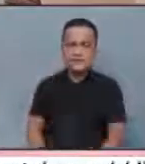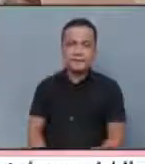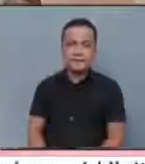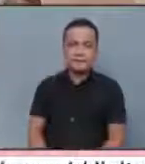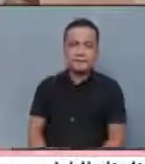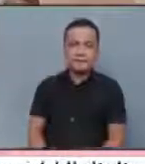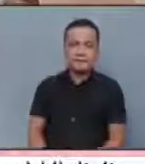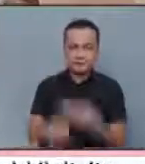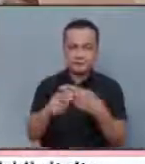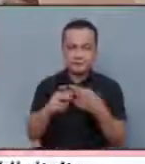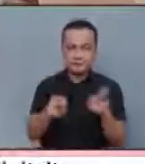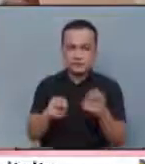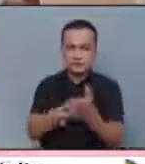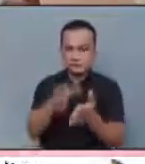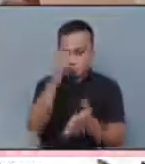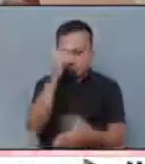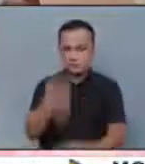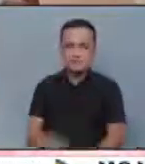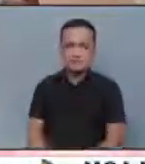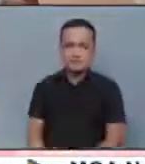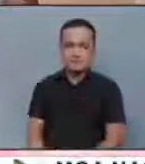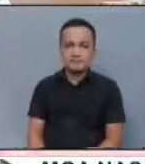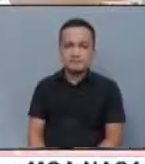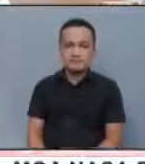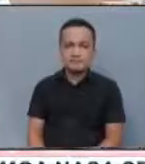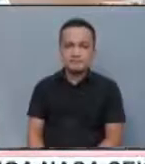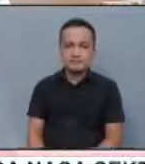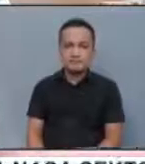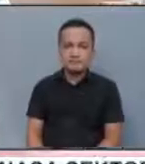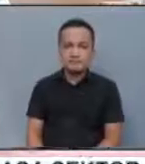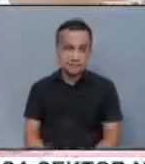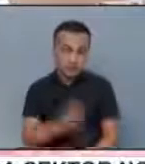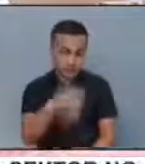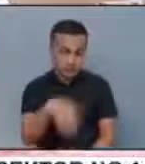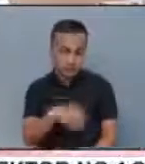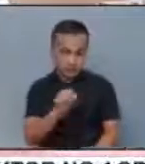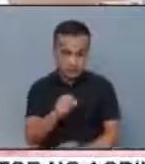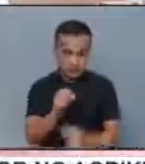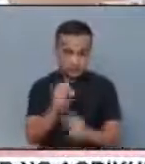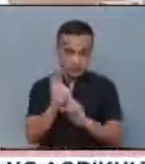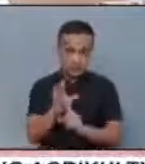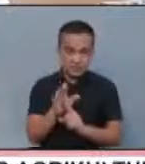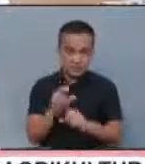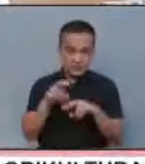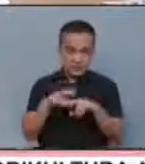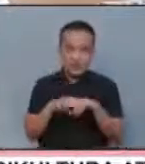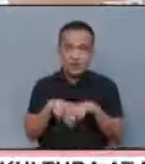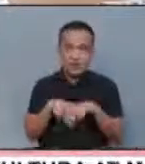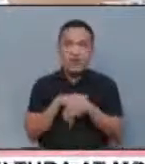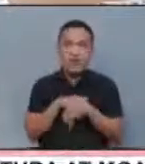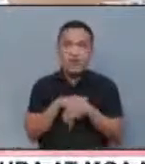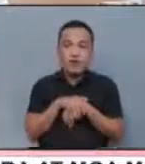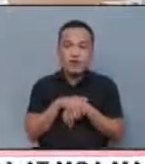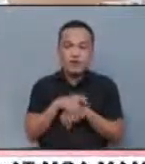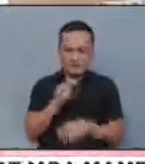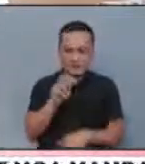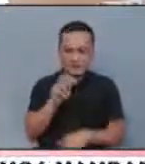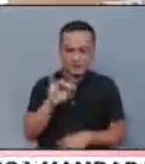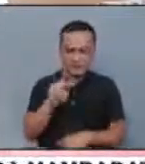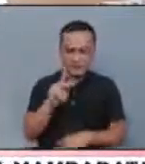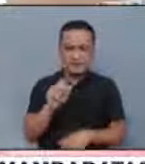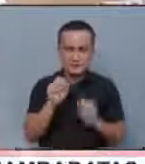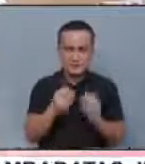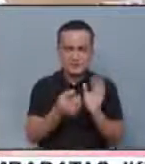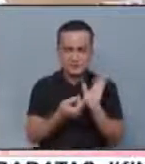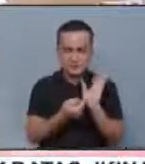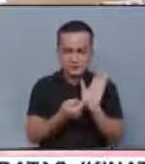po siya matuto eh. Mm-hmm. Sir, kaya ba mapakita yun kahit nakaupo lang yung isa sa mga tricks na pwedeng gawin ni